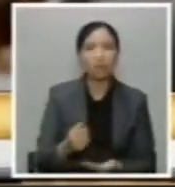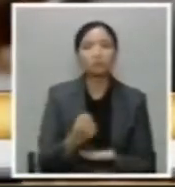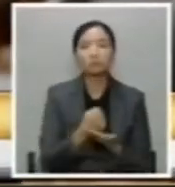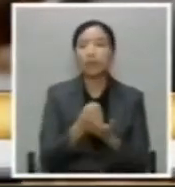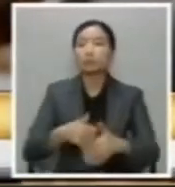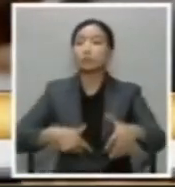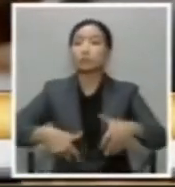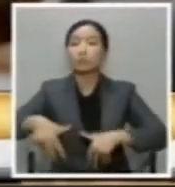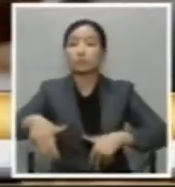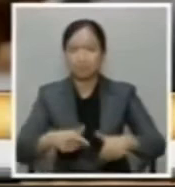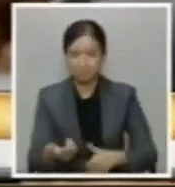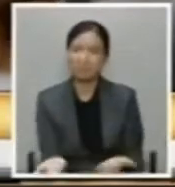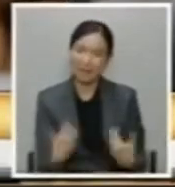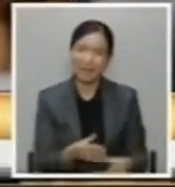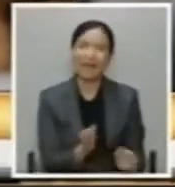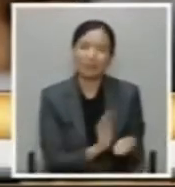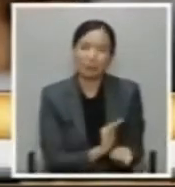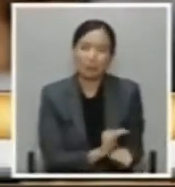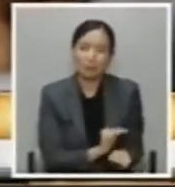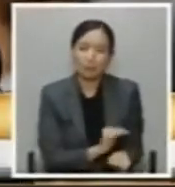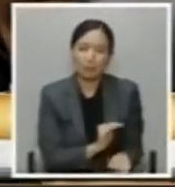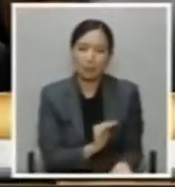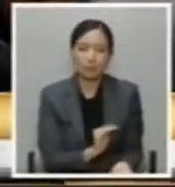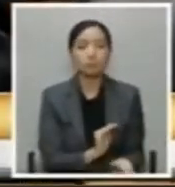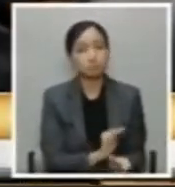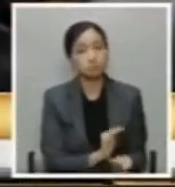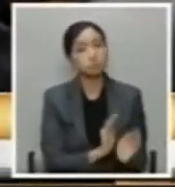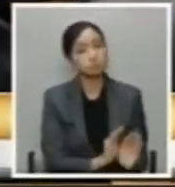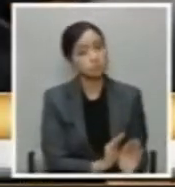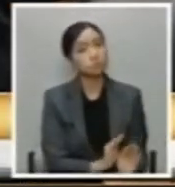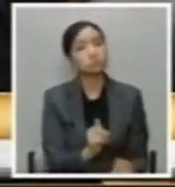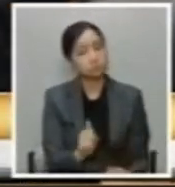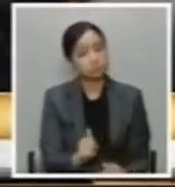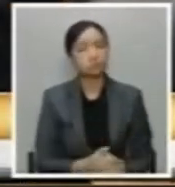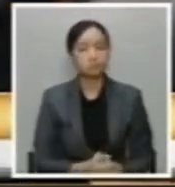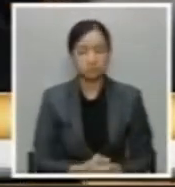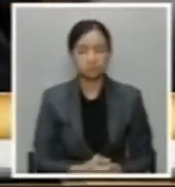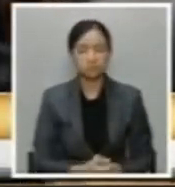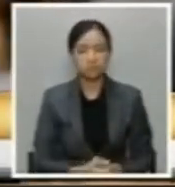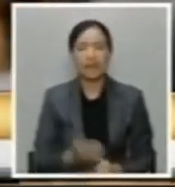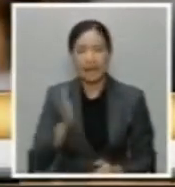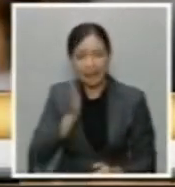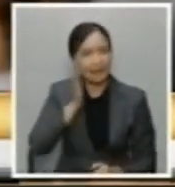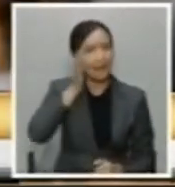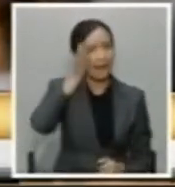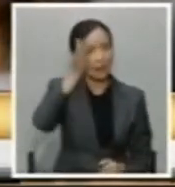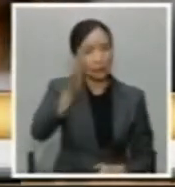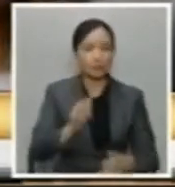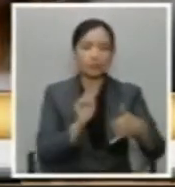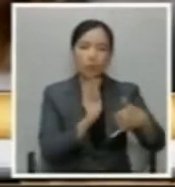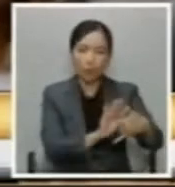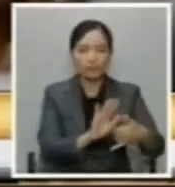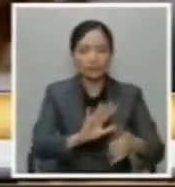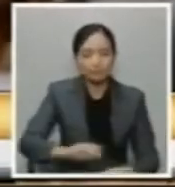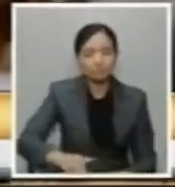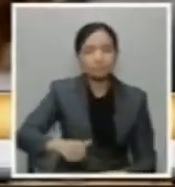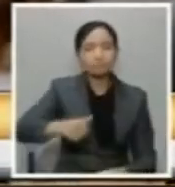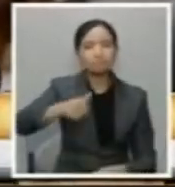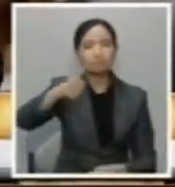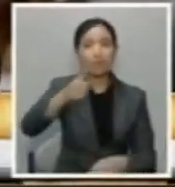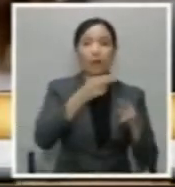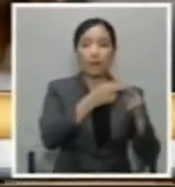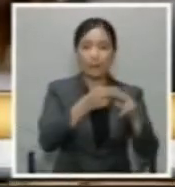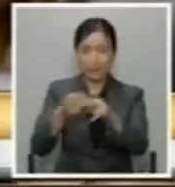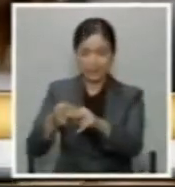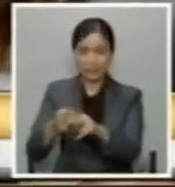ให้ประชาชนเข้ามามีส่วนร่วมในการออมนะครับเพื่ออนาคตที่ดีขึ้นของเขาเอง